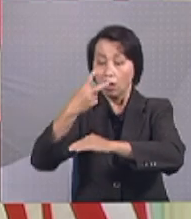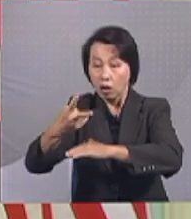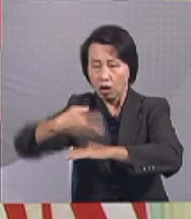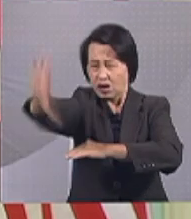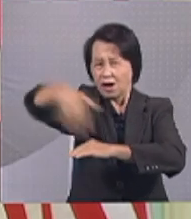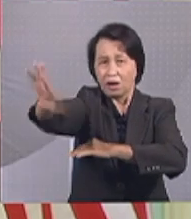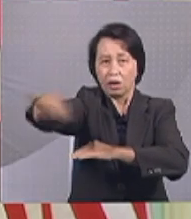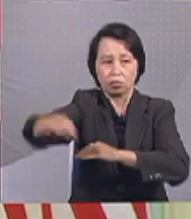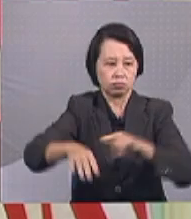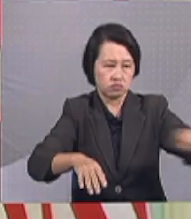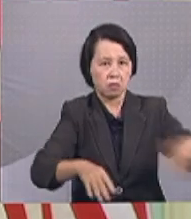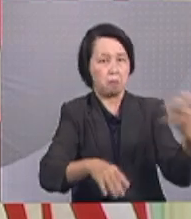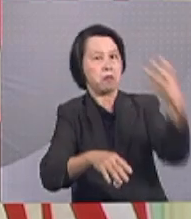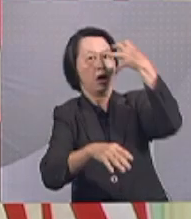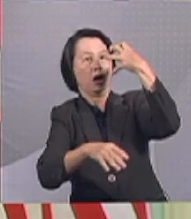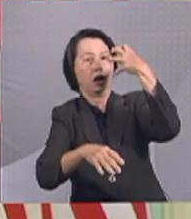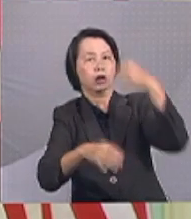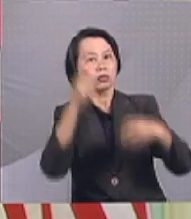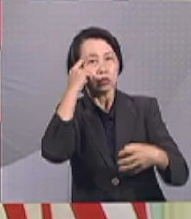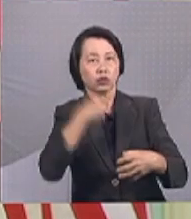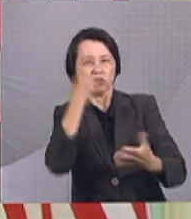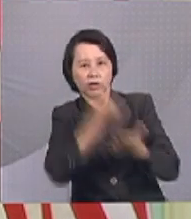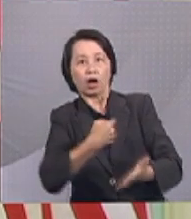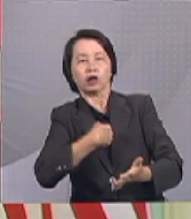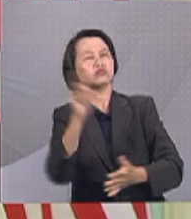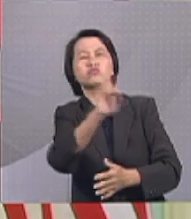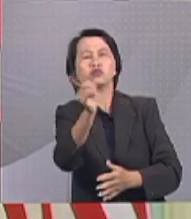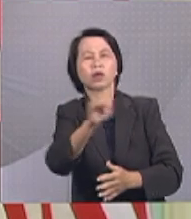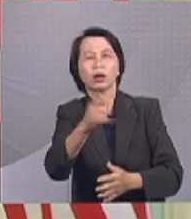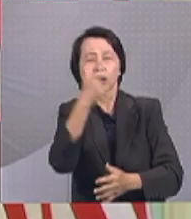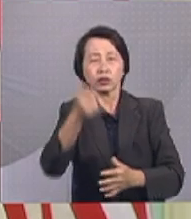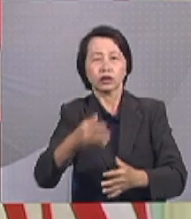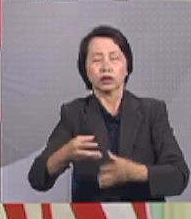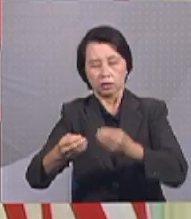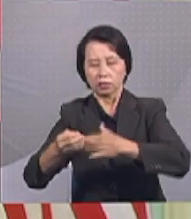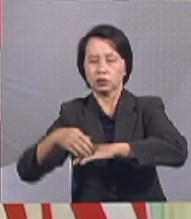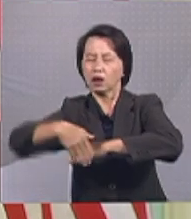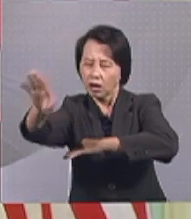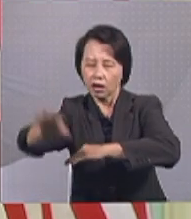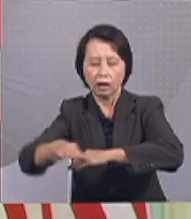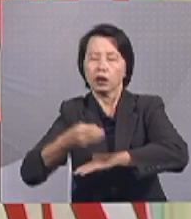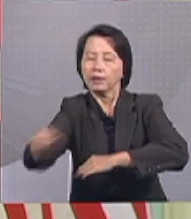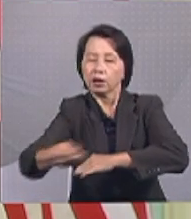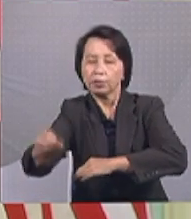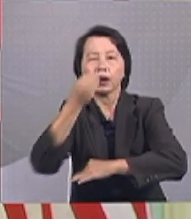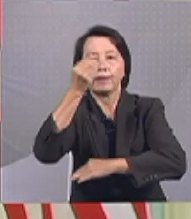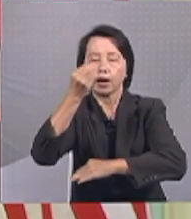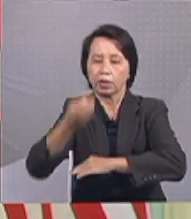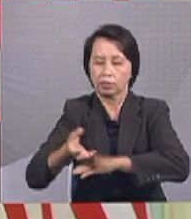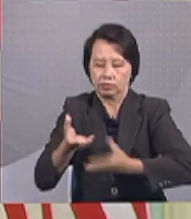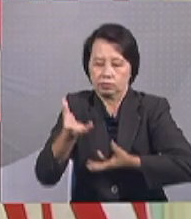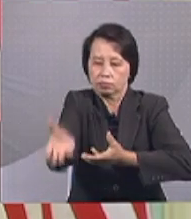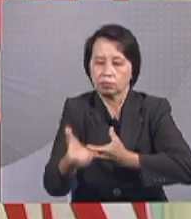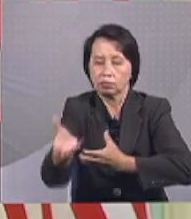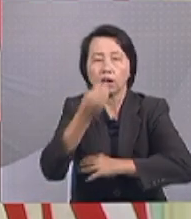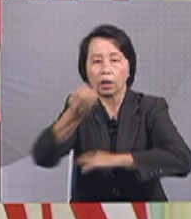dan sebagainya, sebenarnya kita tidak kejam. Kita beri makanan pula di dalam untuk mereka dan kita halau mereka keluar, kita usir mereka